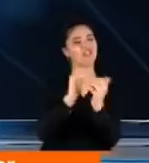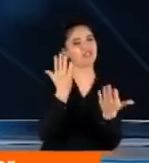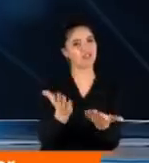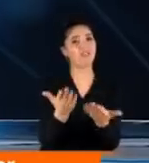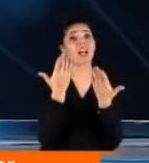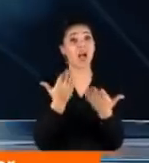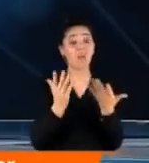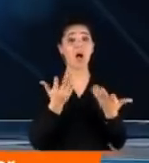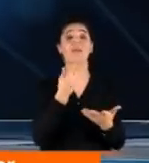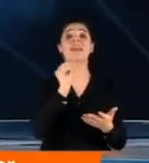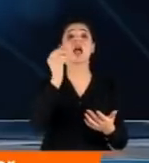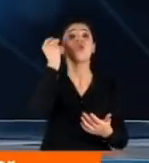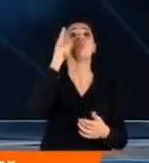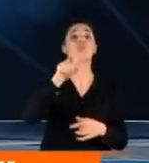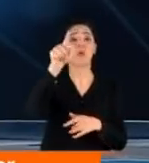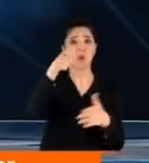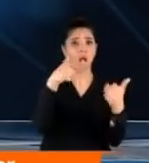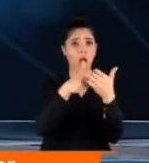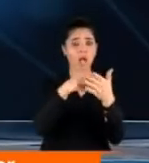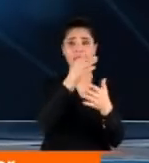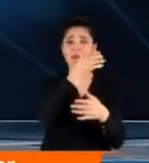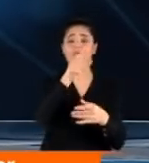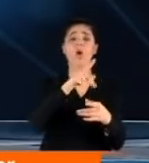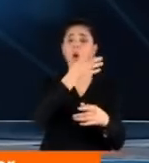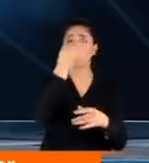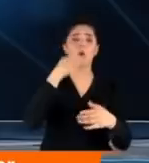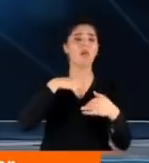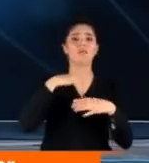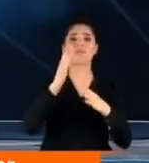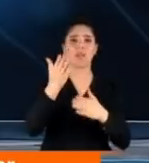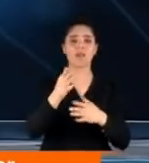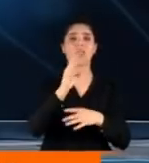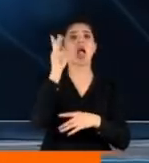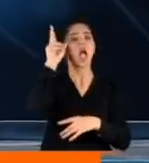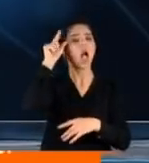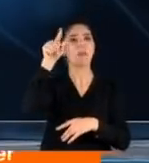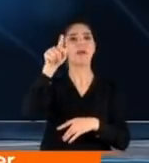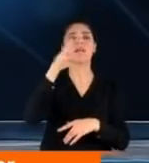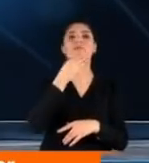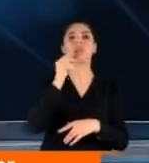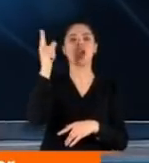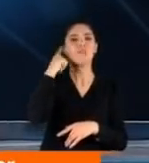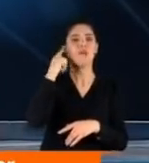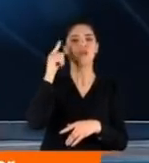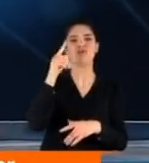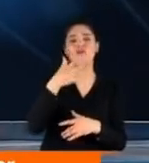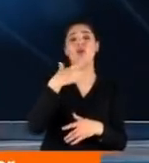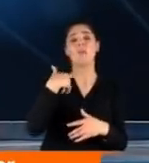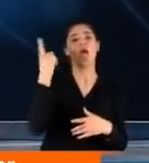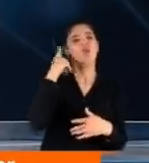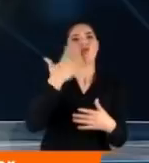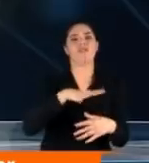kabul. Ancak gençler unutmasın, bu hedeflere ulaşmak hiç de kolay değil. Amerikalı bir genç de fenomenlere özendi, ünlü olmak